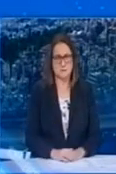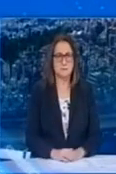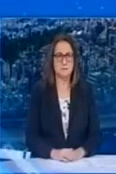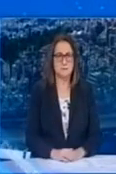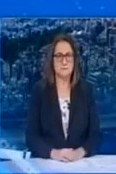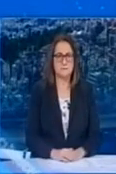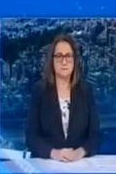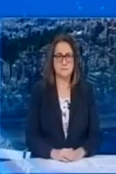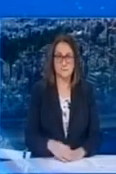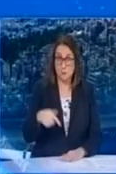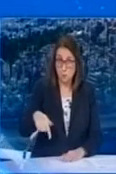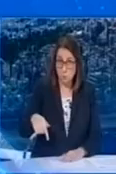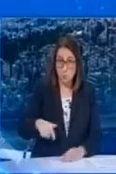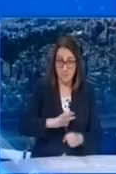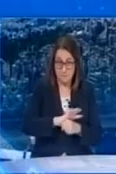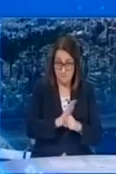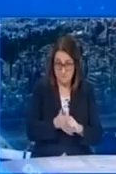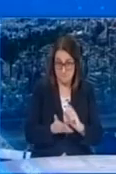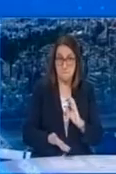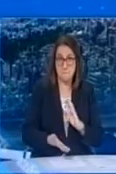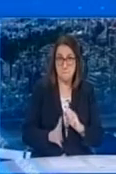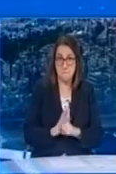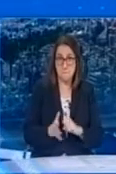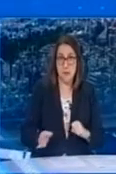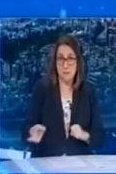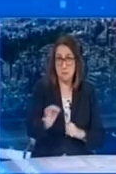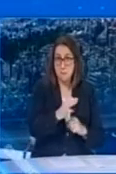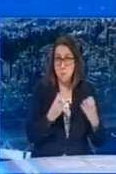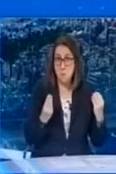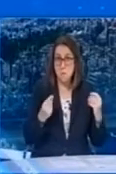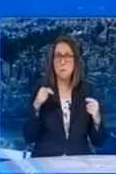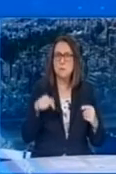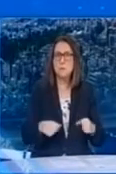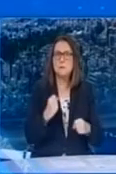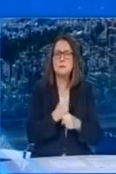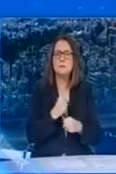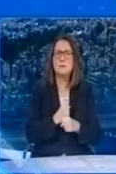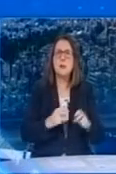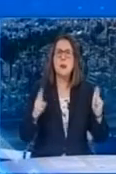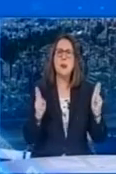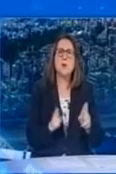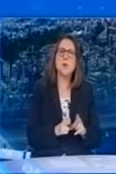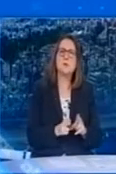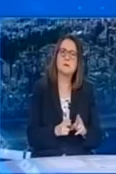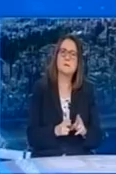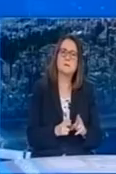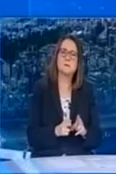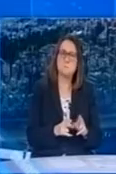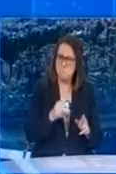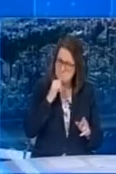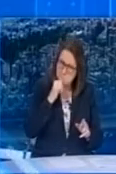Διότι τώρα με την πανδημία έχουμε λιγότερους εργαζόμενους, μόνιμους